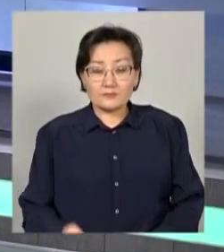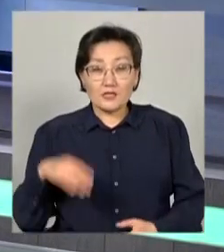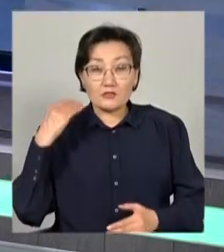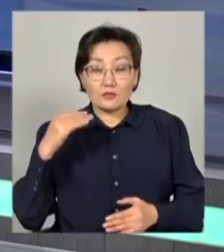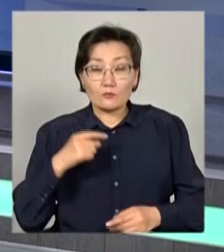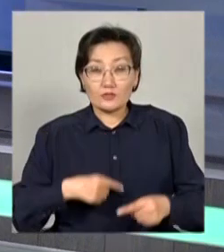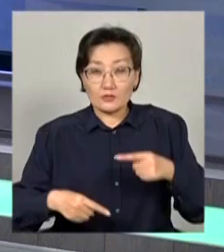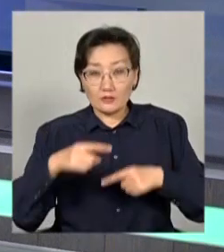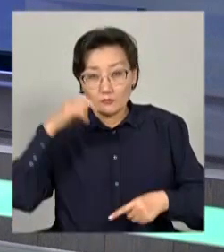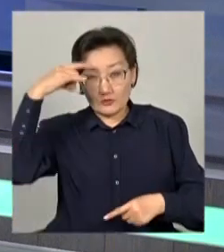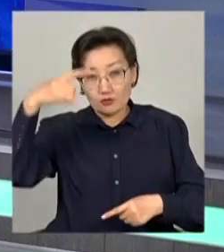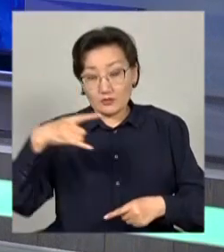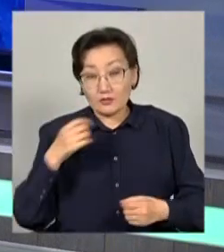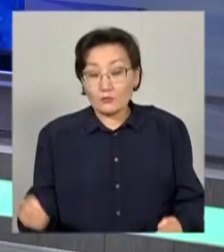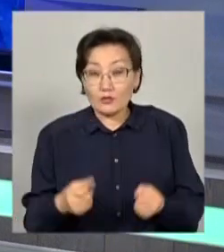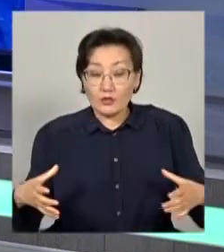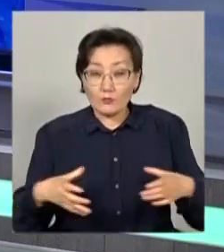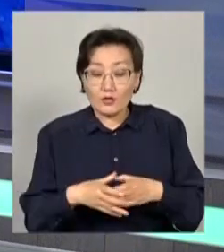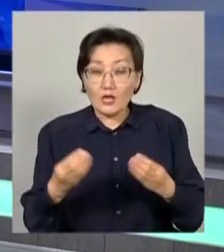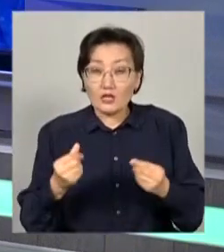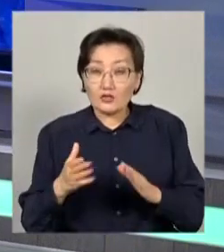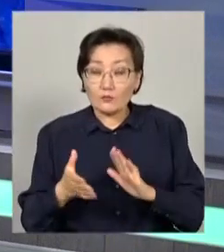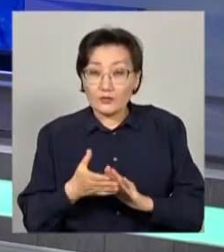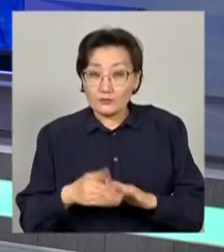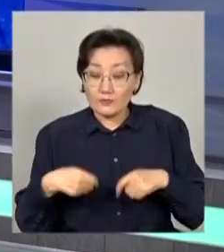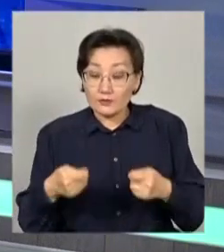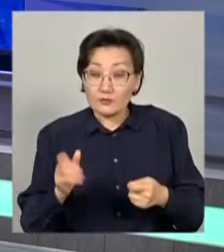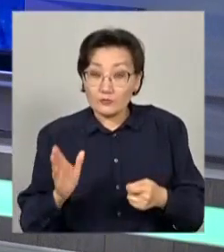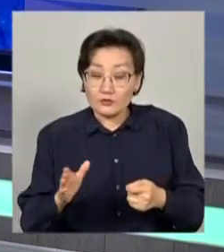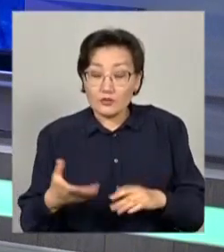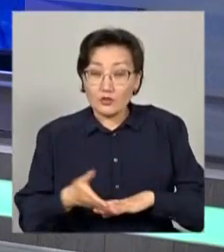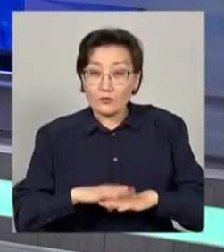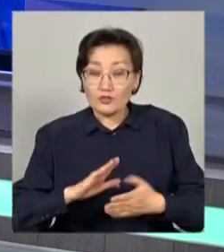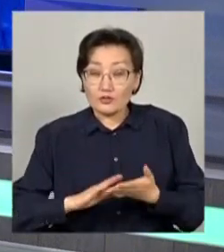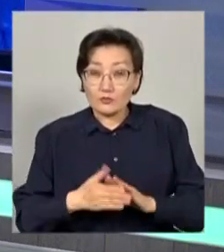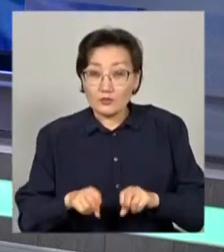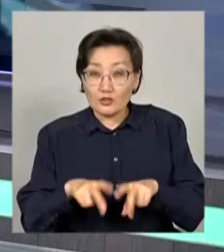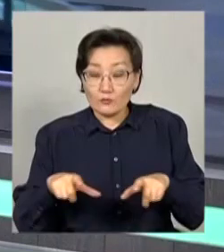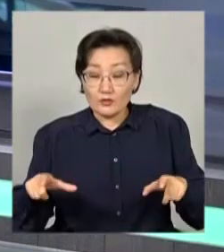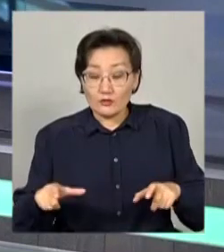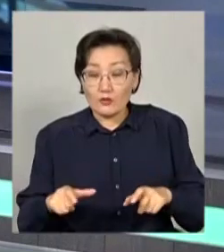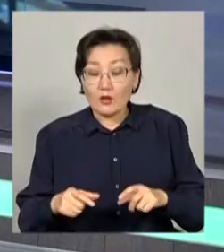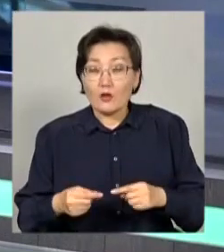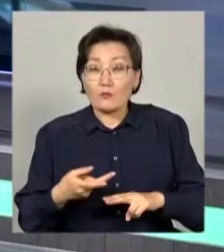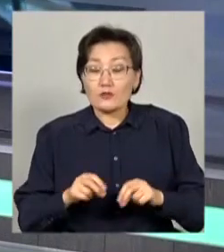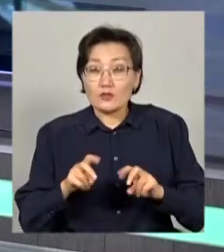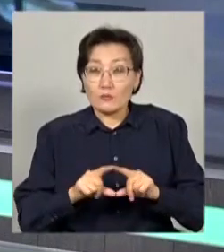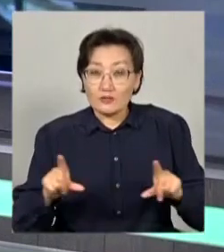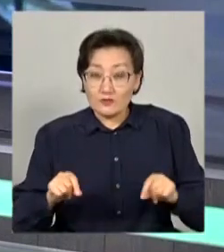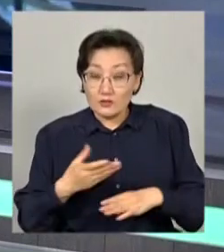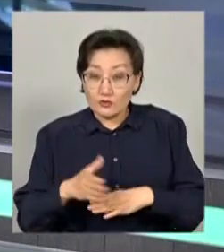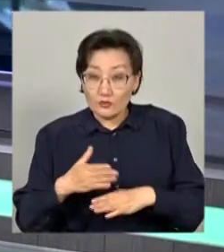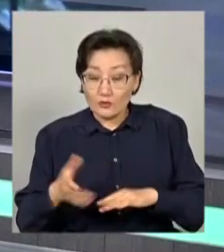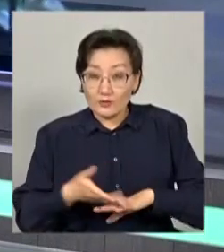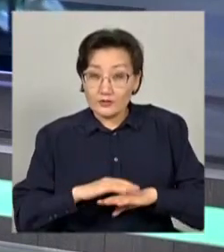Түркиядан келген Қазақстанды құтқарушыларға ақшалай сыйақы берілетін болды. Төтеншеліктерге бұл қаражат бейінді ведомстводан бөлінеді.